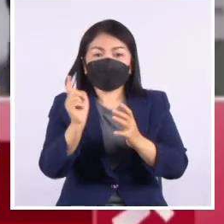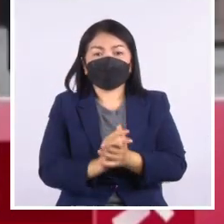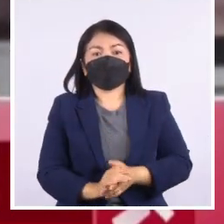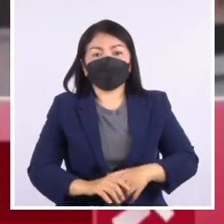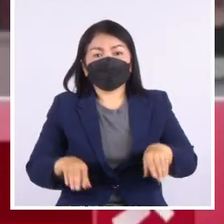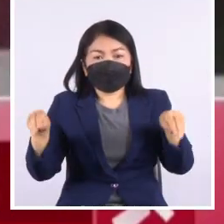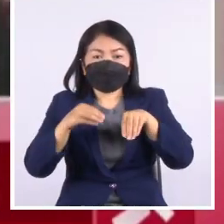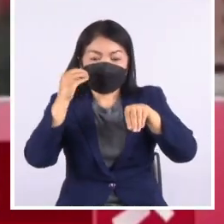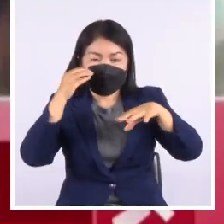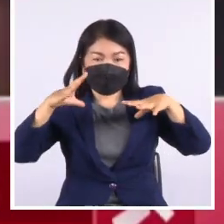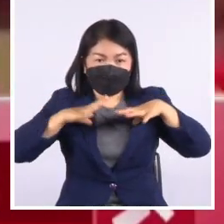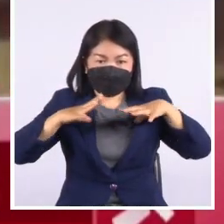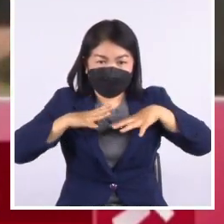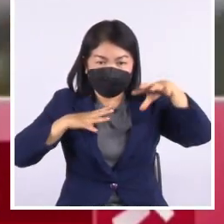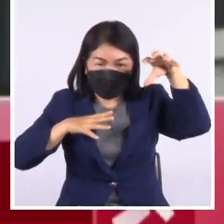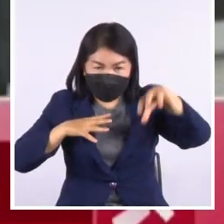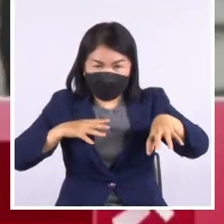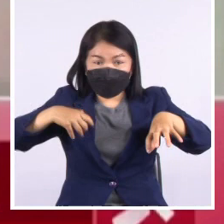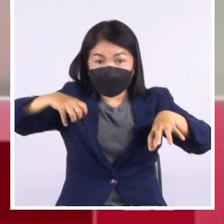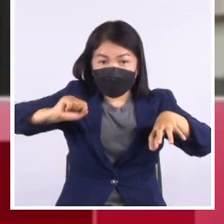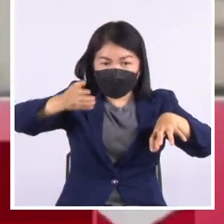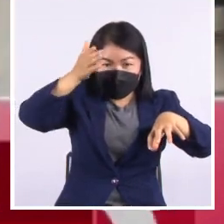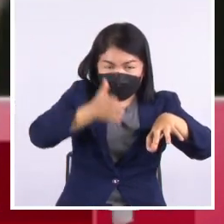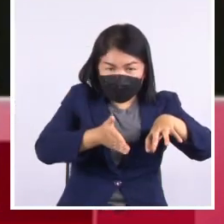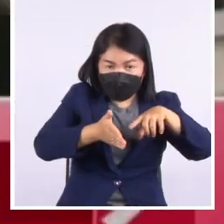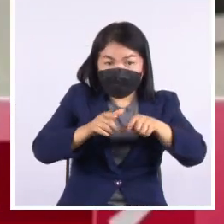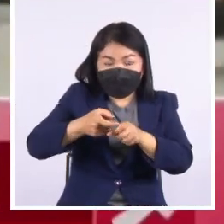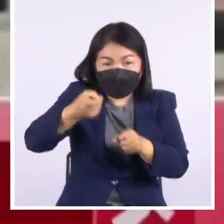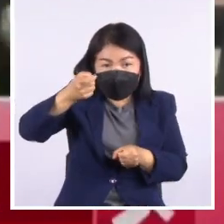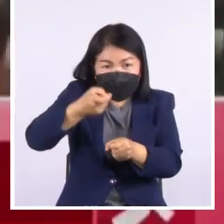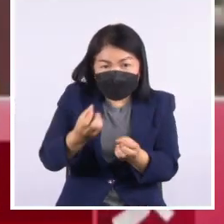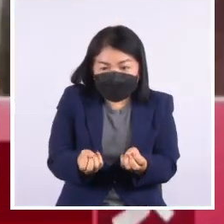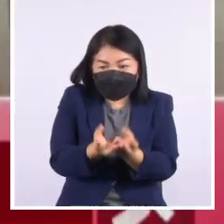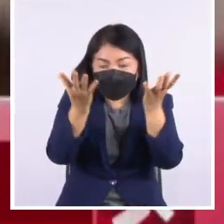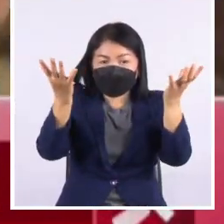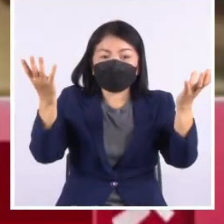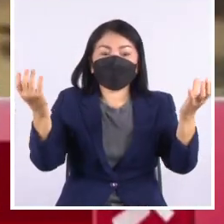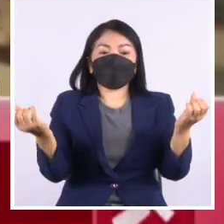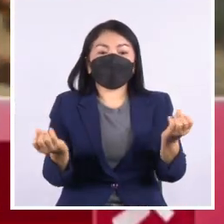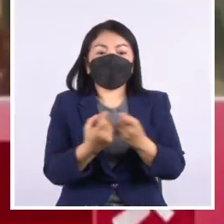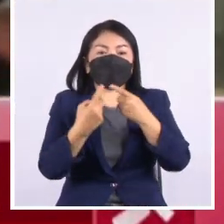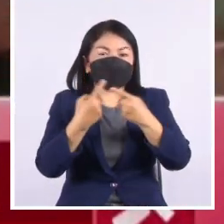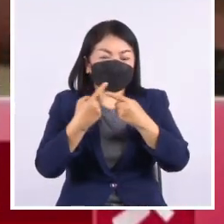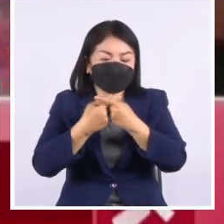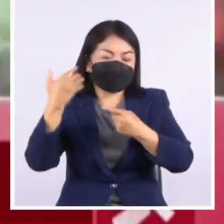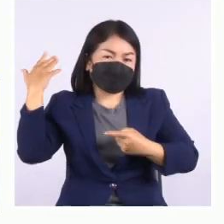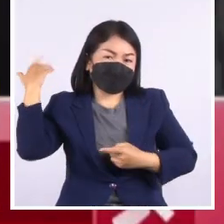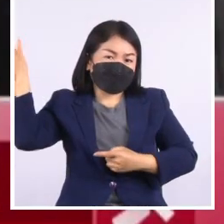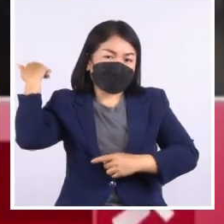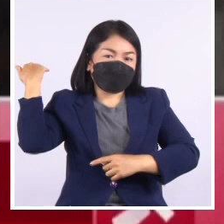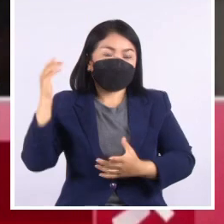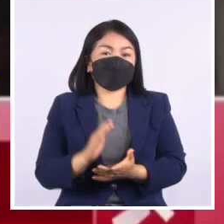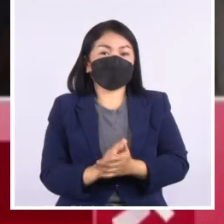กับบ้านพักของเขาในเมืองเมลซึ่งเป็นเมืองหลวงของมาลดีฟเหตุดังกล่าวเนี่ยเกิดขึ้นเมื่อวันที่6พฤษภาคมที่ผ่านมาตามเวลาท้องถิ่นของม